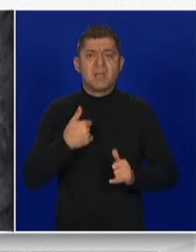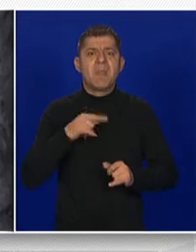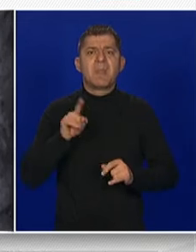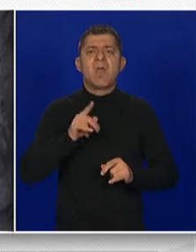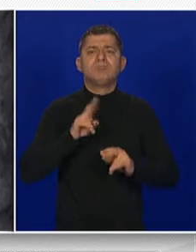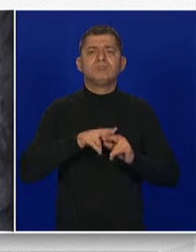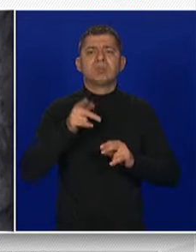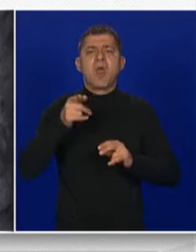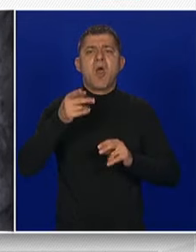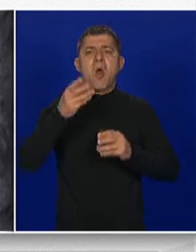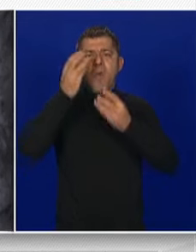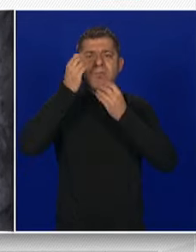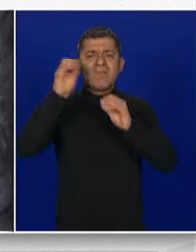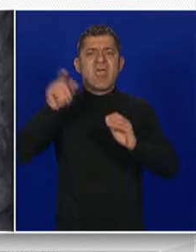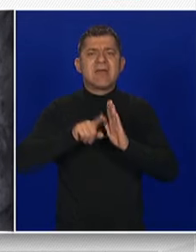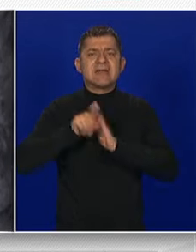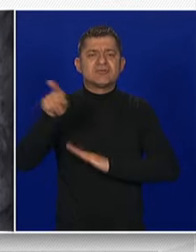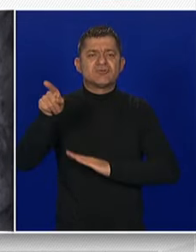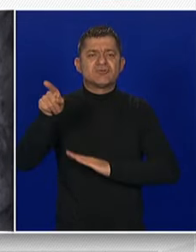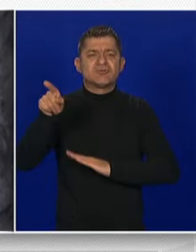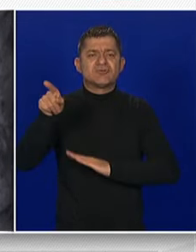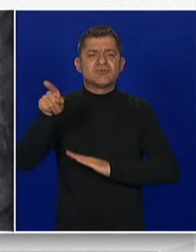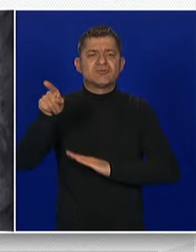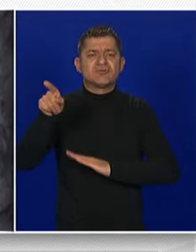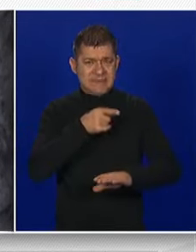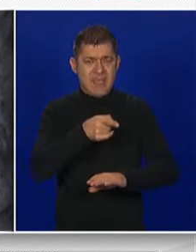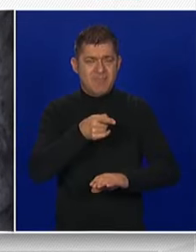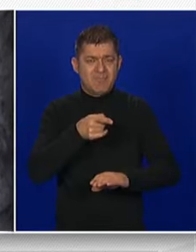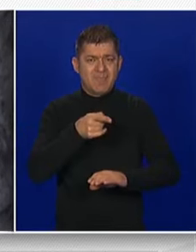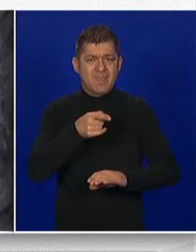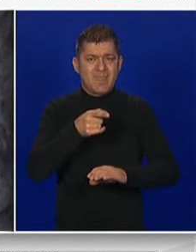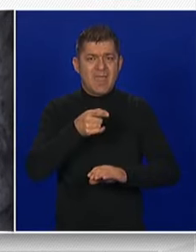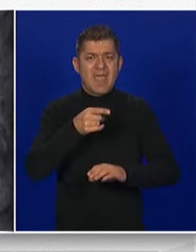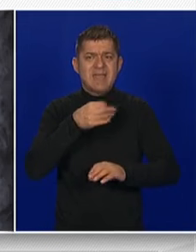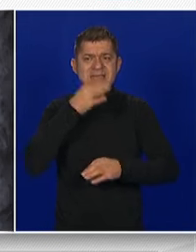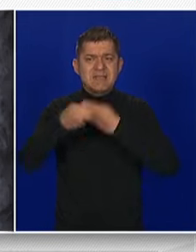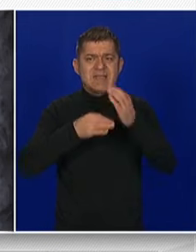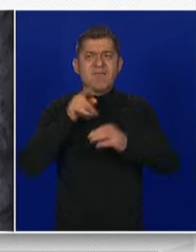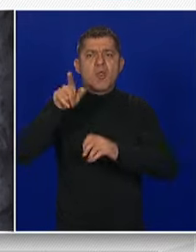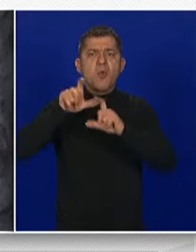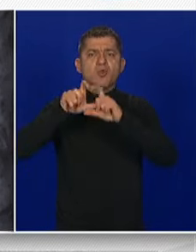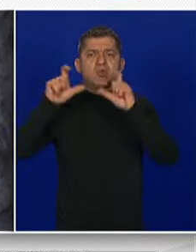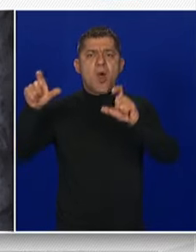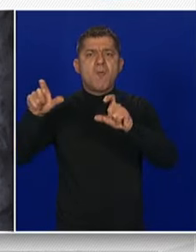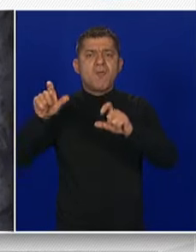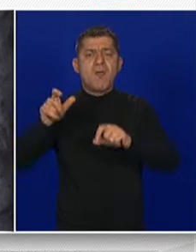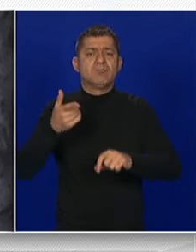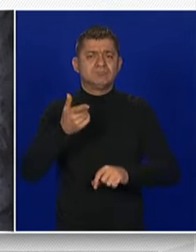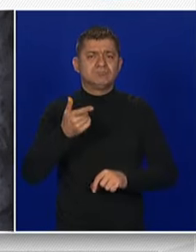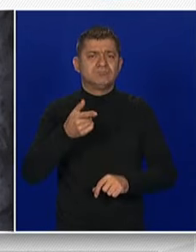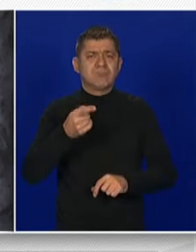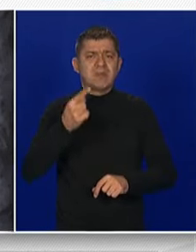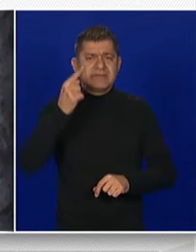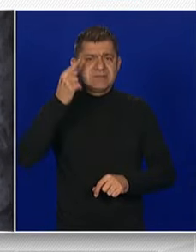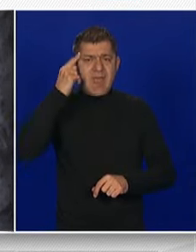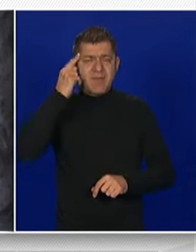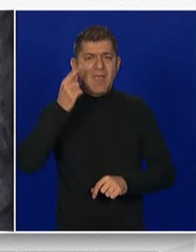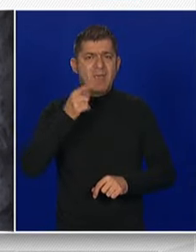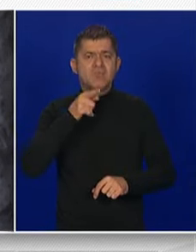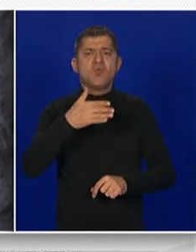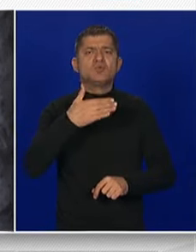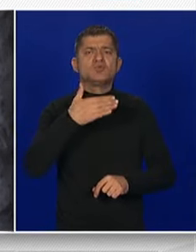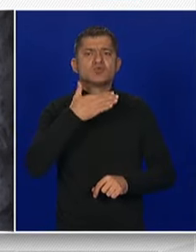objavljivati rezultate brzih antigenskih testova u domovima, a isto tako je, znate, to provedeno u